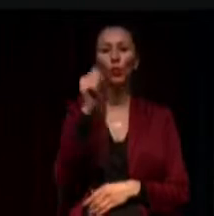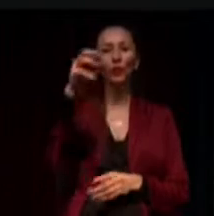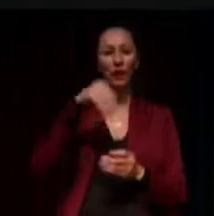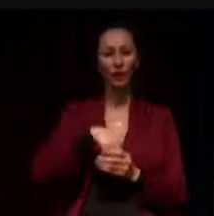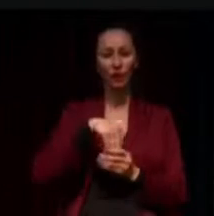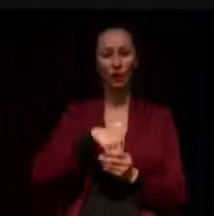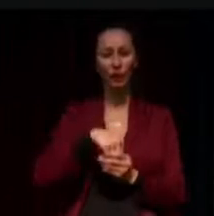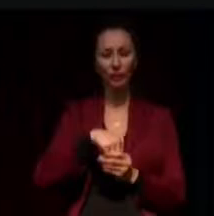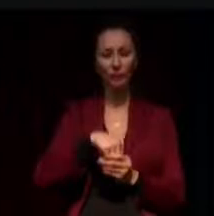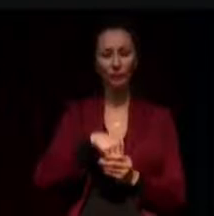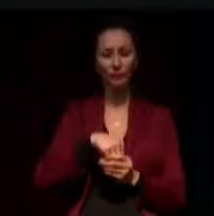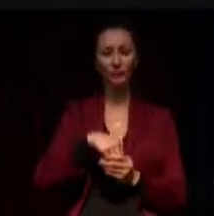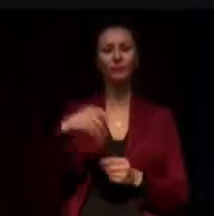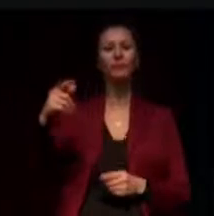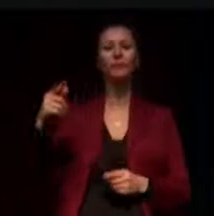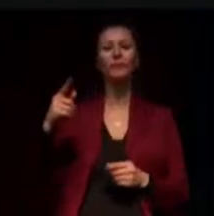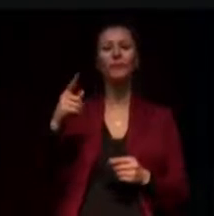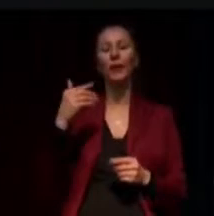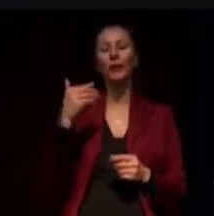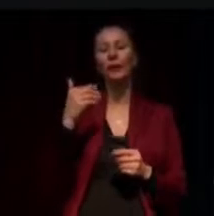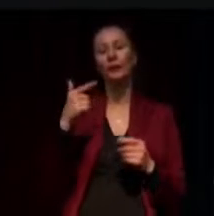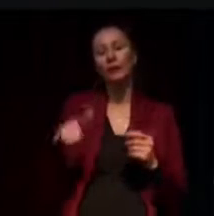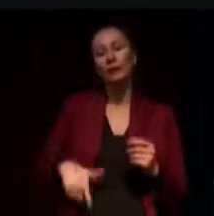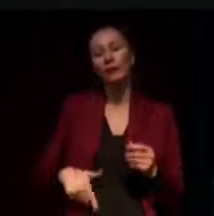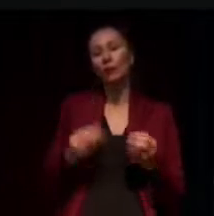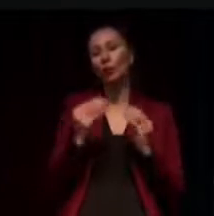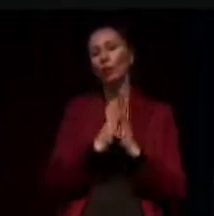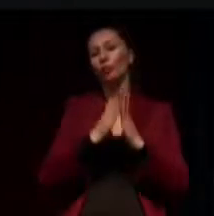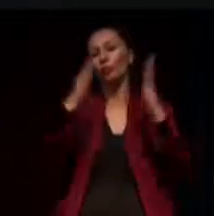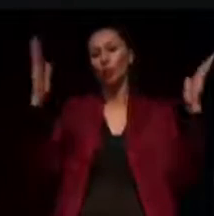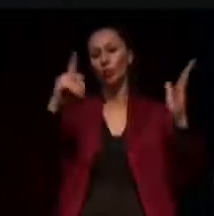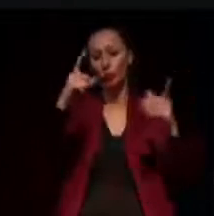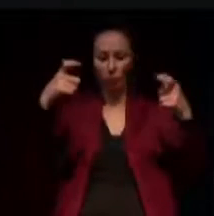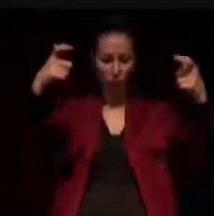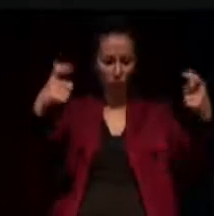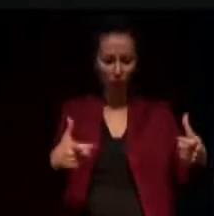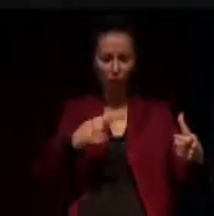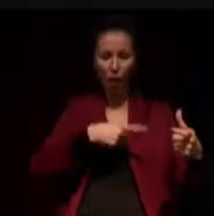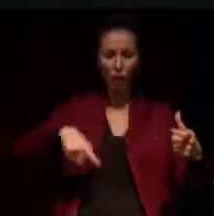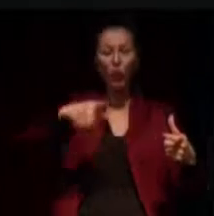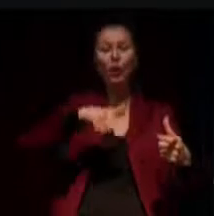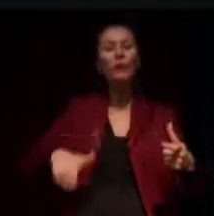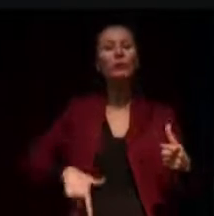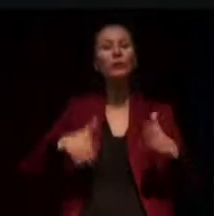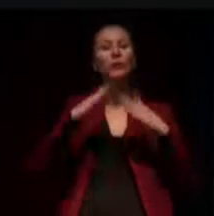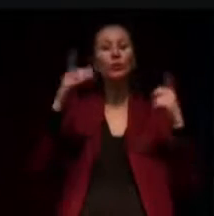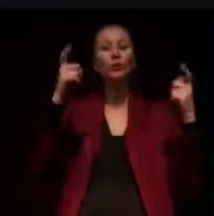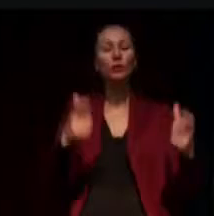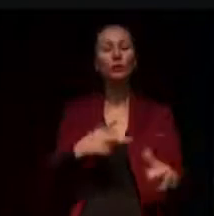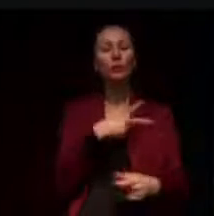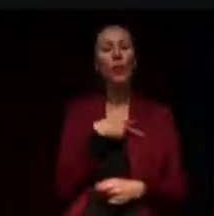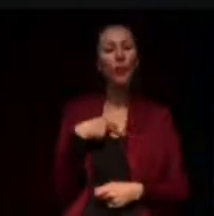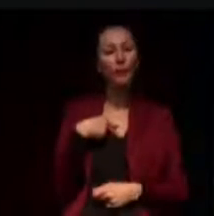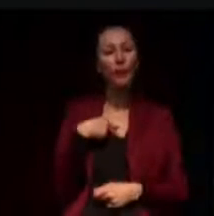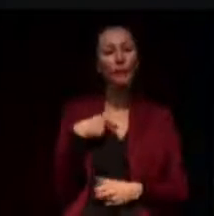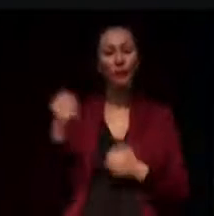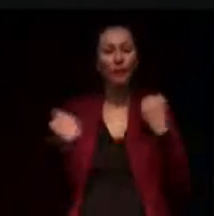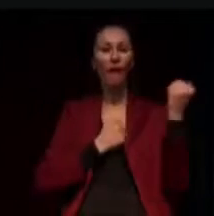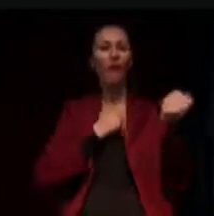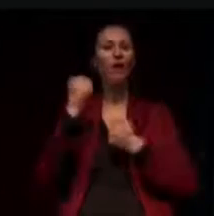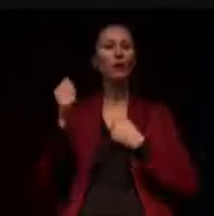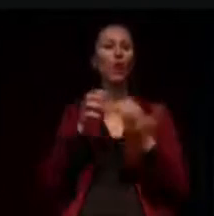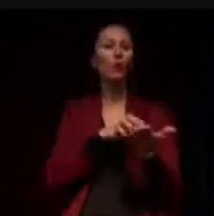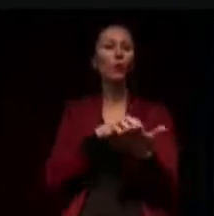içerisinde İzmir kocaman bir plato ve İzmir Büyükşehir Belediyesi de devasa